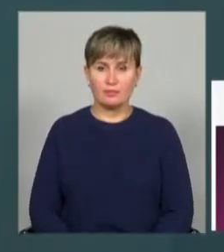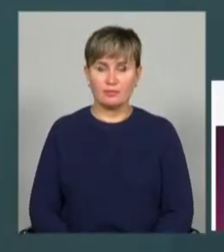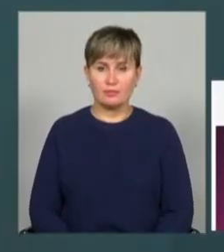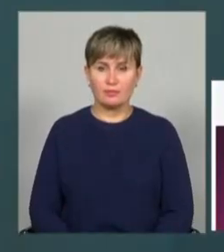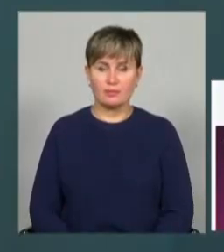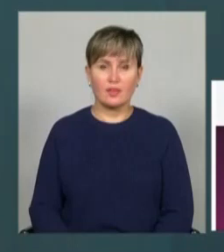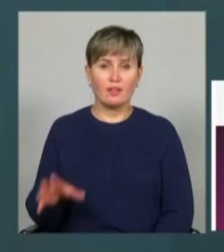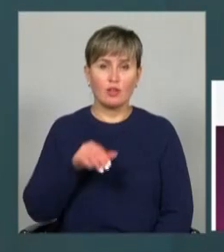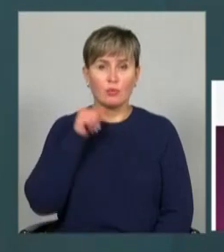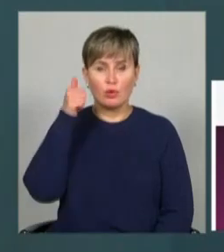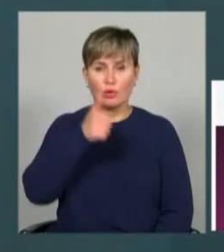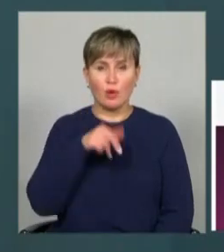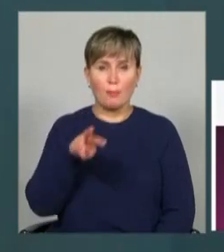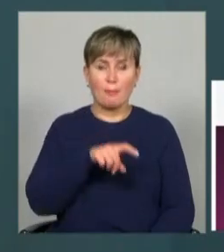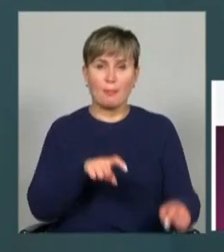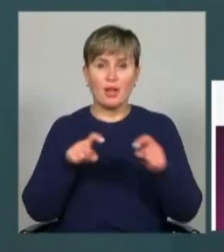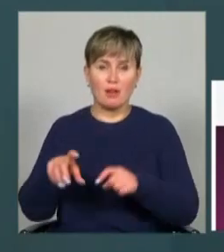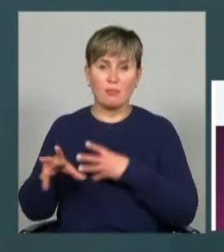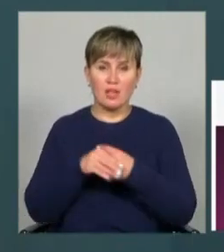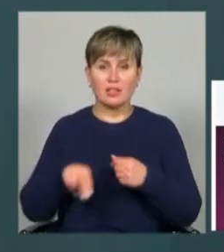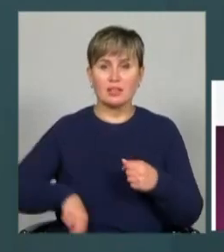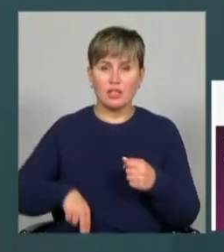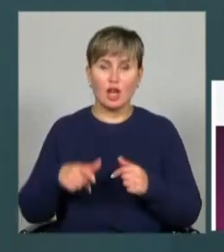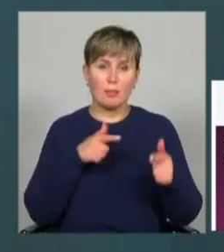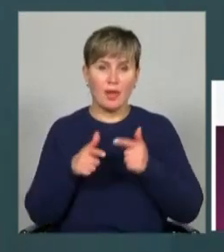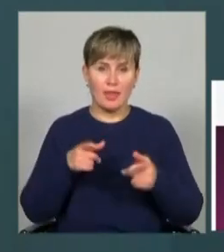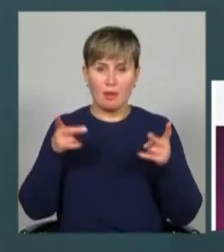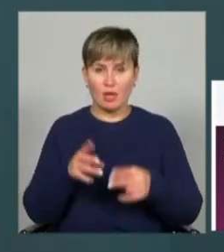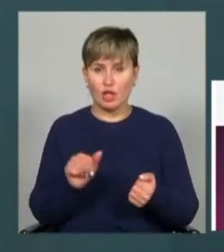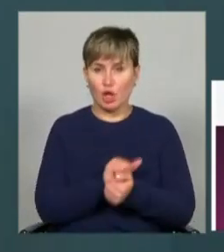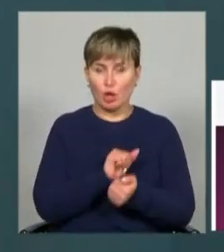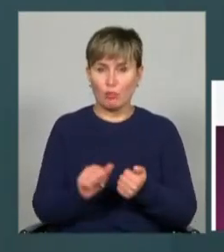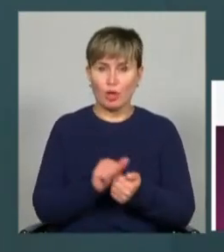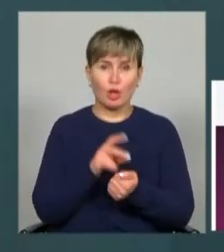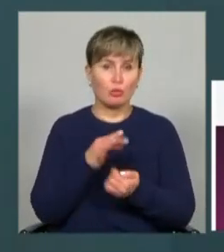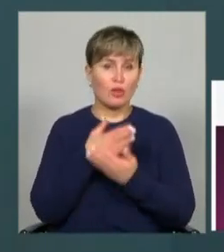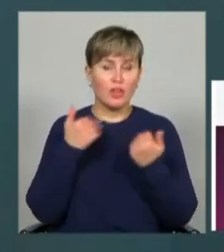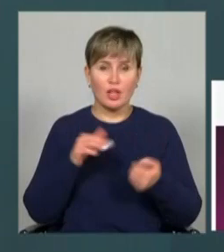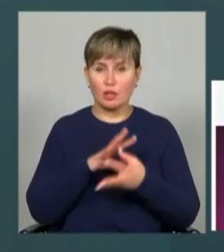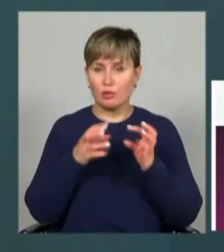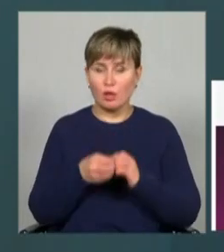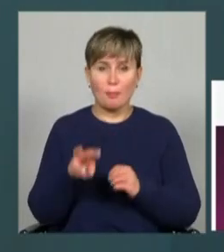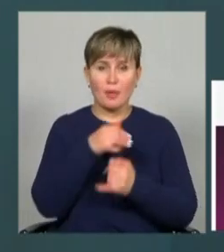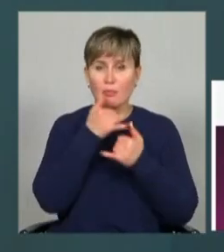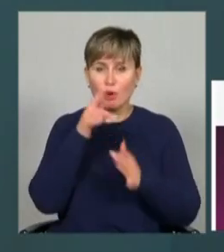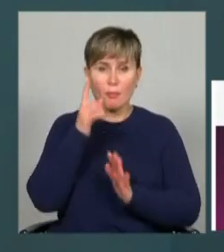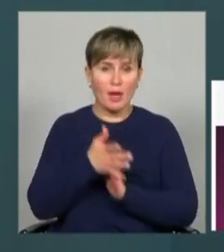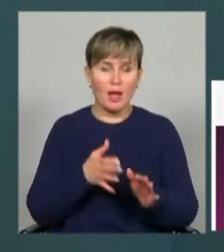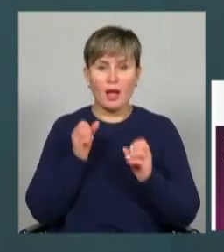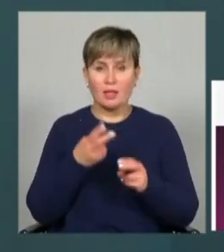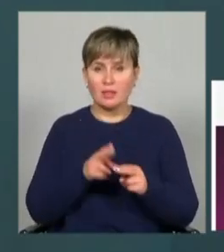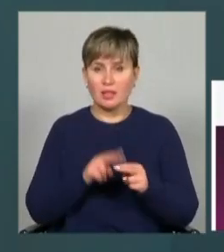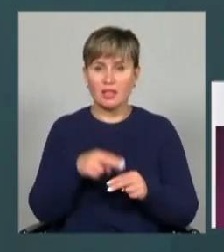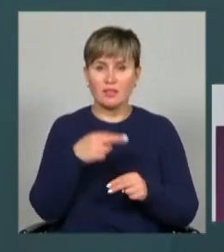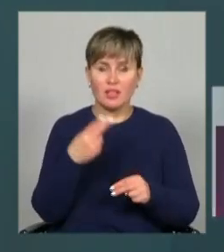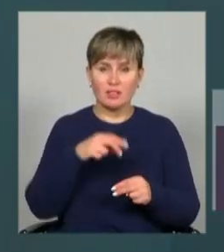Весь прошлый год мы бегали вместе с директором, подготовили необходимые документы, но нет результатов. Мы не можем понять, как за эти